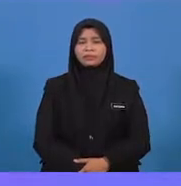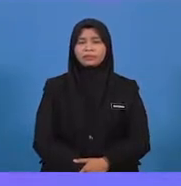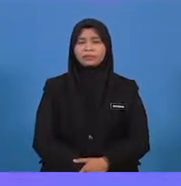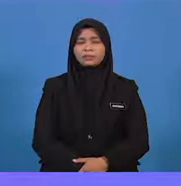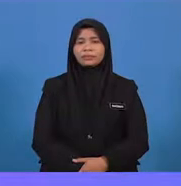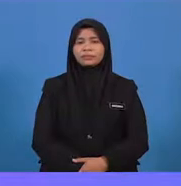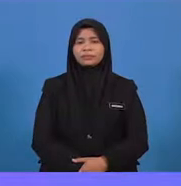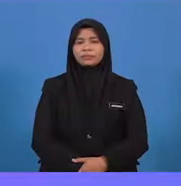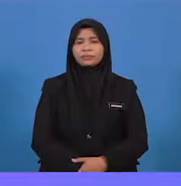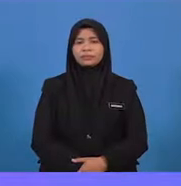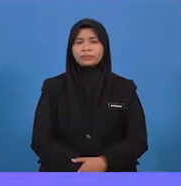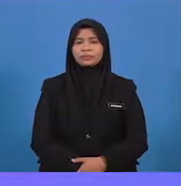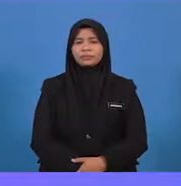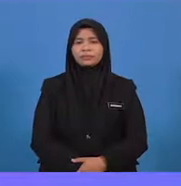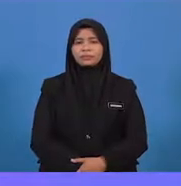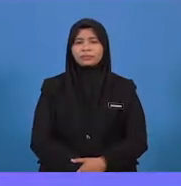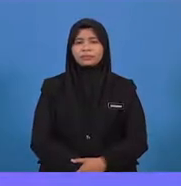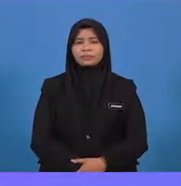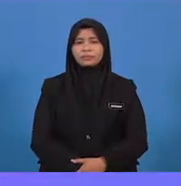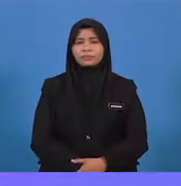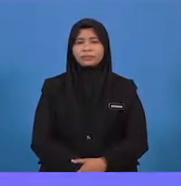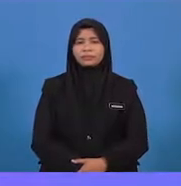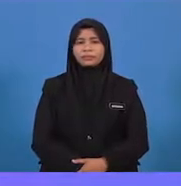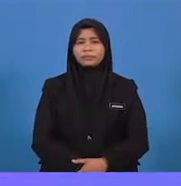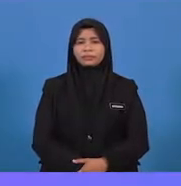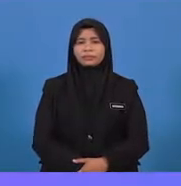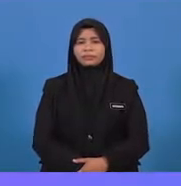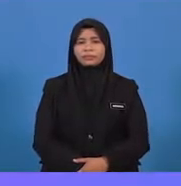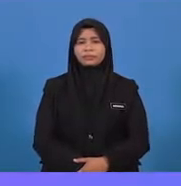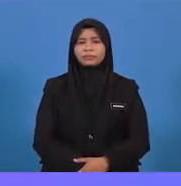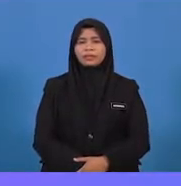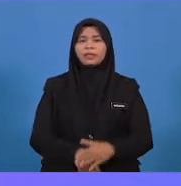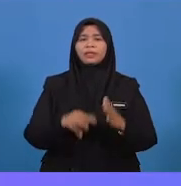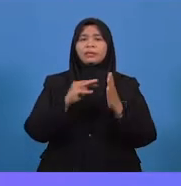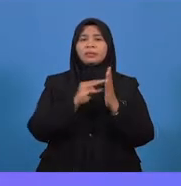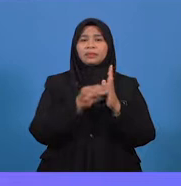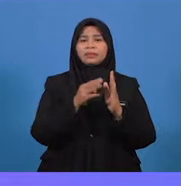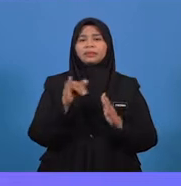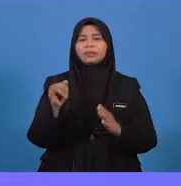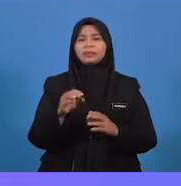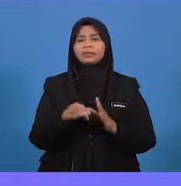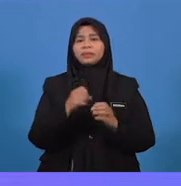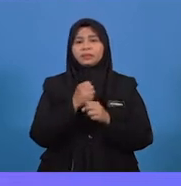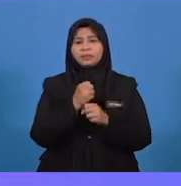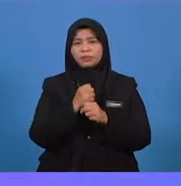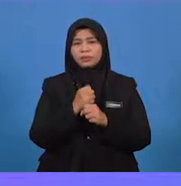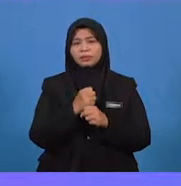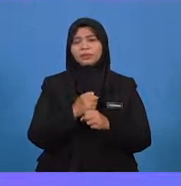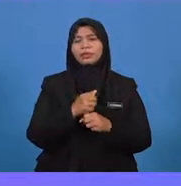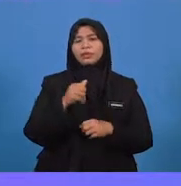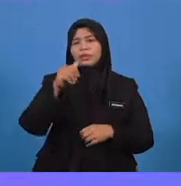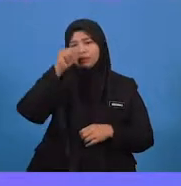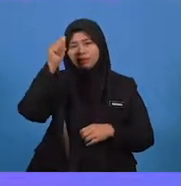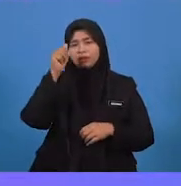lihuta la yusalluna ala muallimin nasil khair. Maksudnya, sesungguhnya